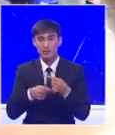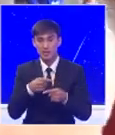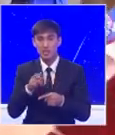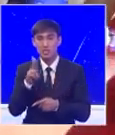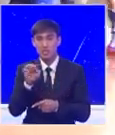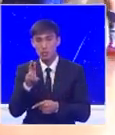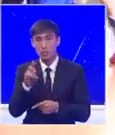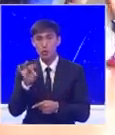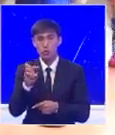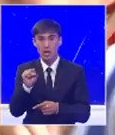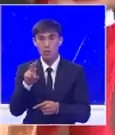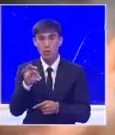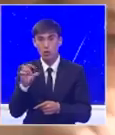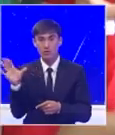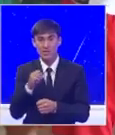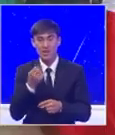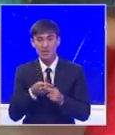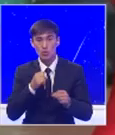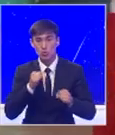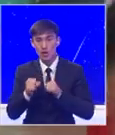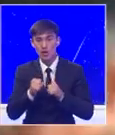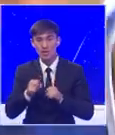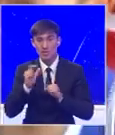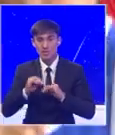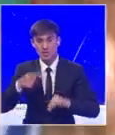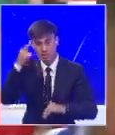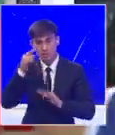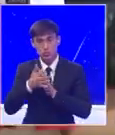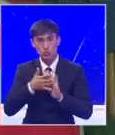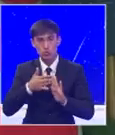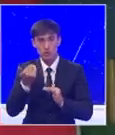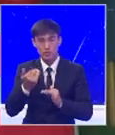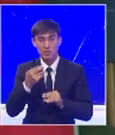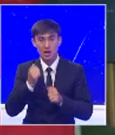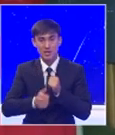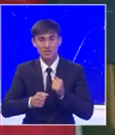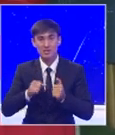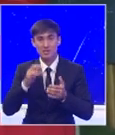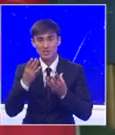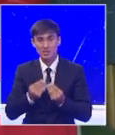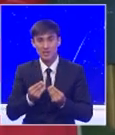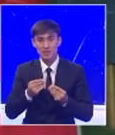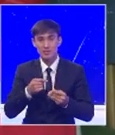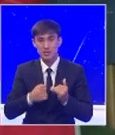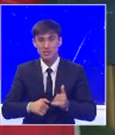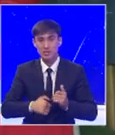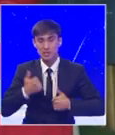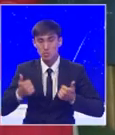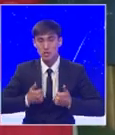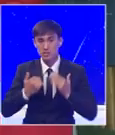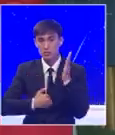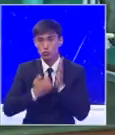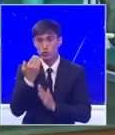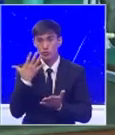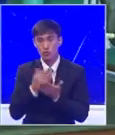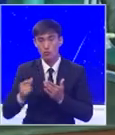Джеб, кросс, апперкот – все эти удары ребята уже знают наизусть. Тем не менее, ежедневно и планомерно стремятся к совершенствованию своего